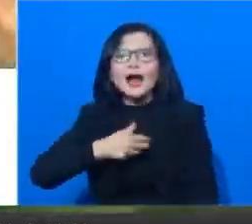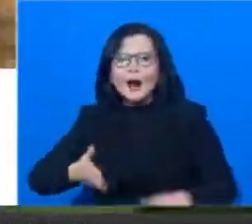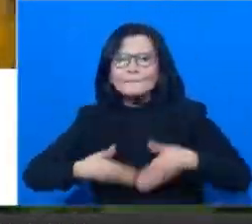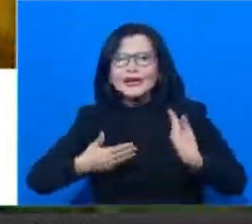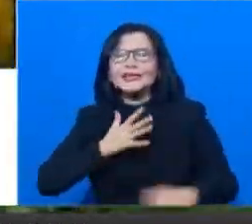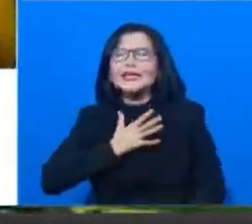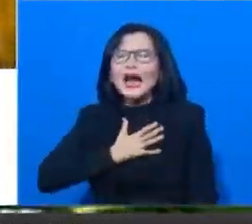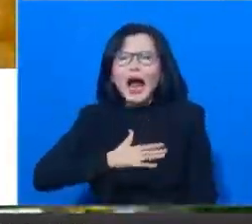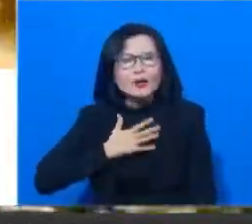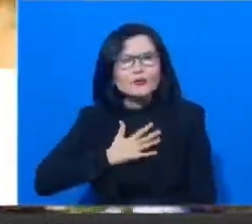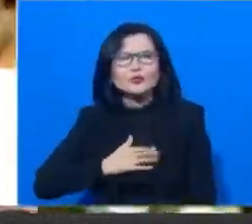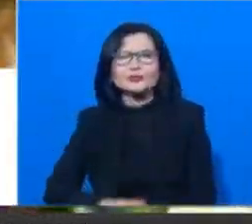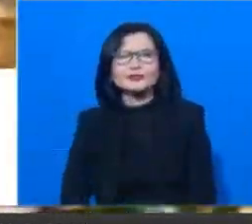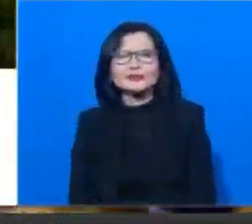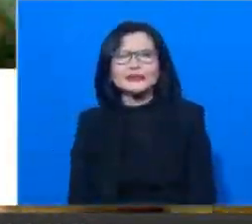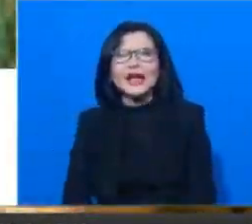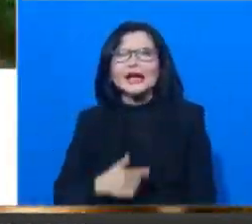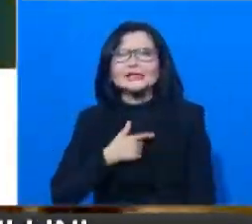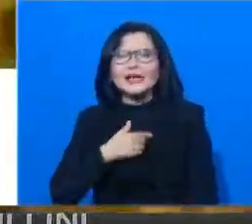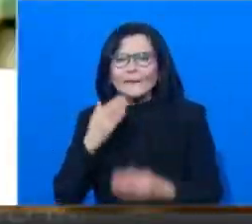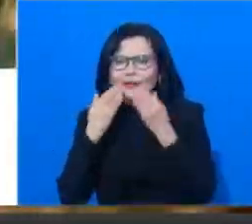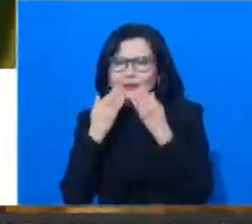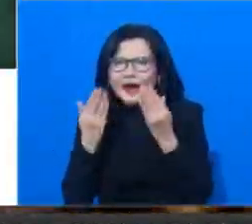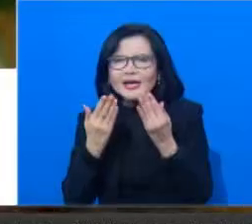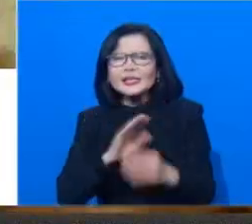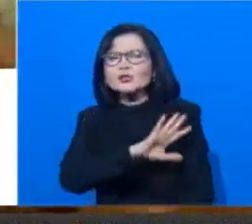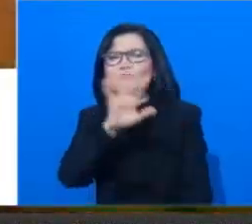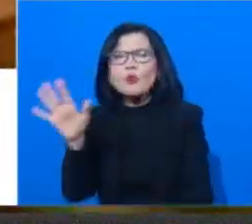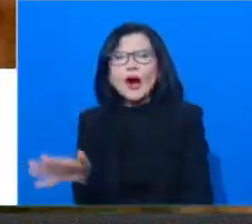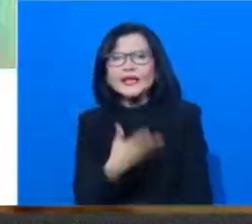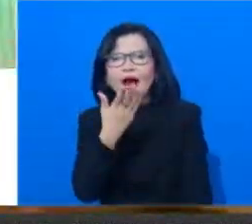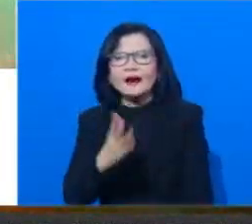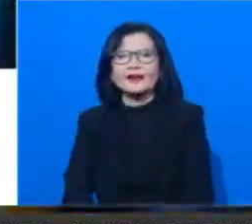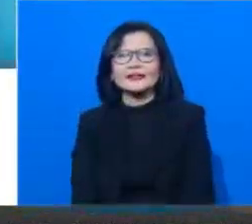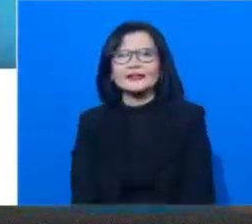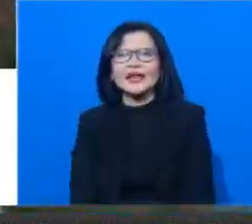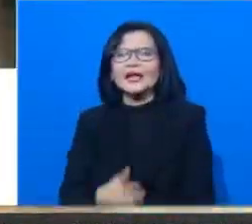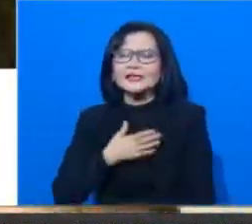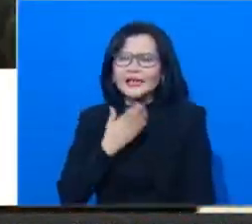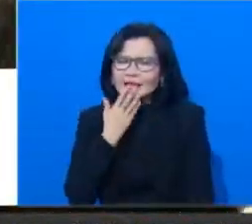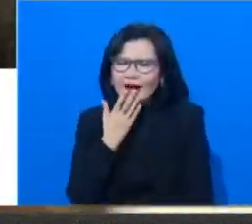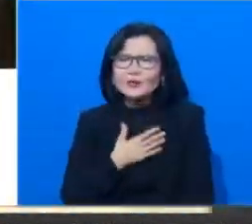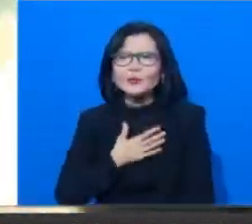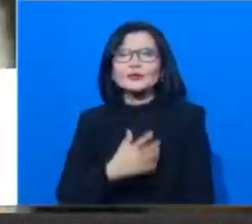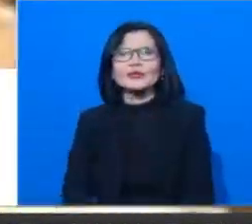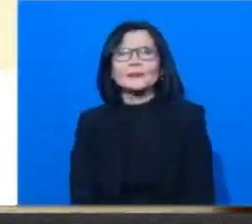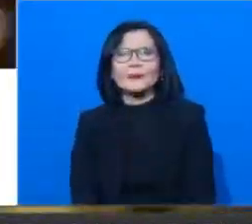terharu sekali Pokoknya saya berterima kasih banyak kepada mereka semua dan ya Pokoknya saya sangat terharu